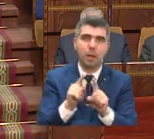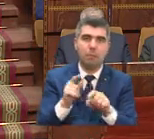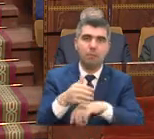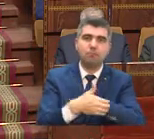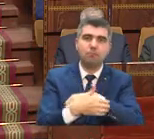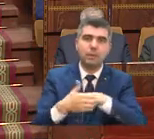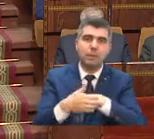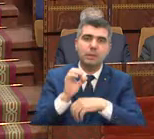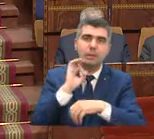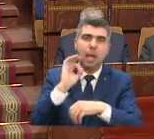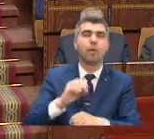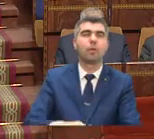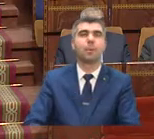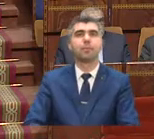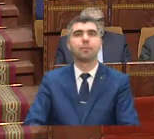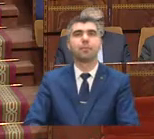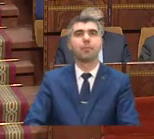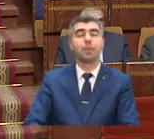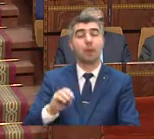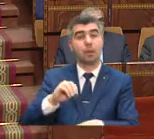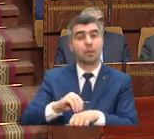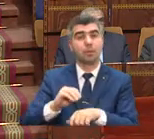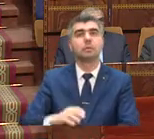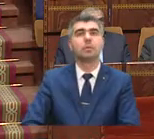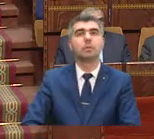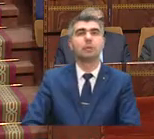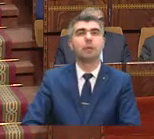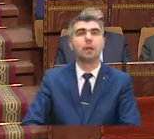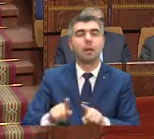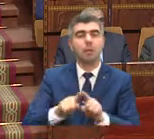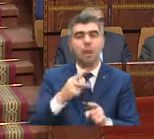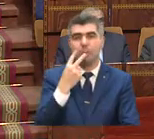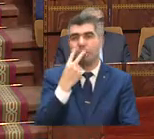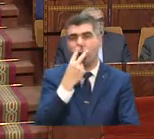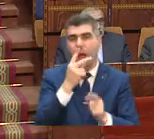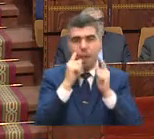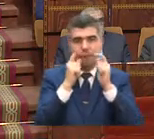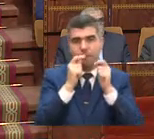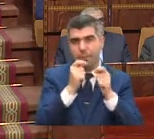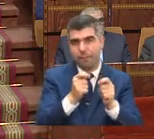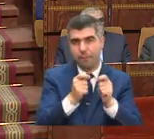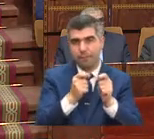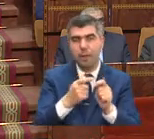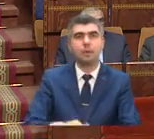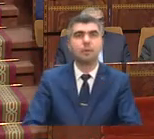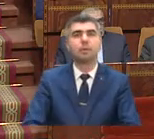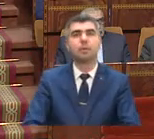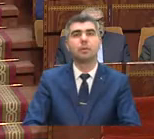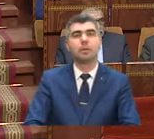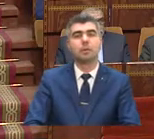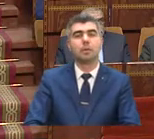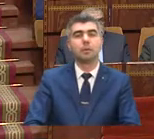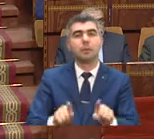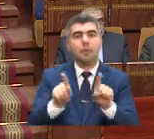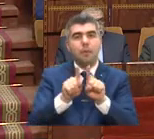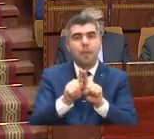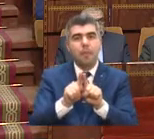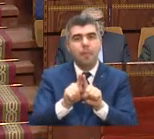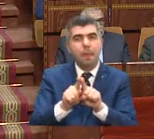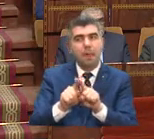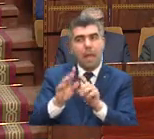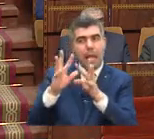المستضعفة. السيد الوزير الملاحظة اللي نقول أنه لا شك أنه من غادي نحدوها